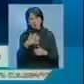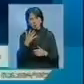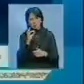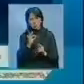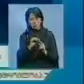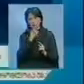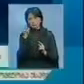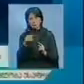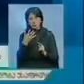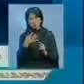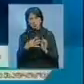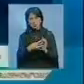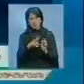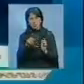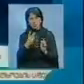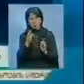95.5%-დან